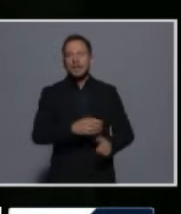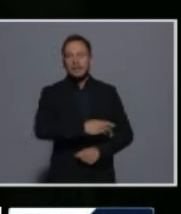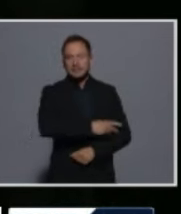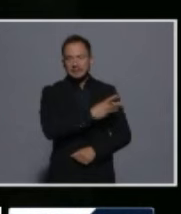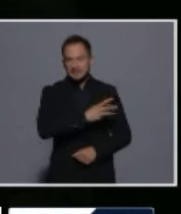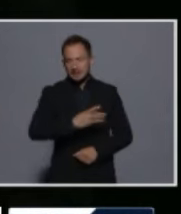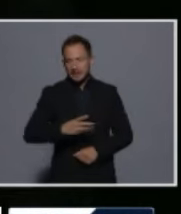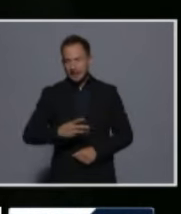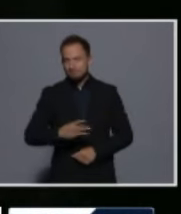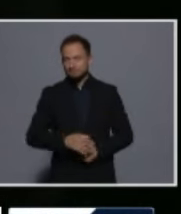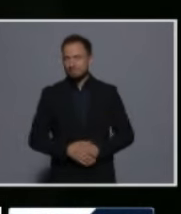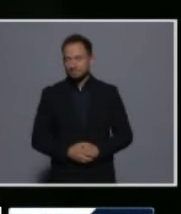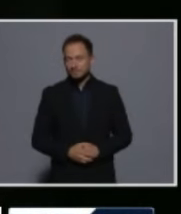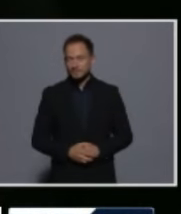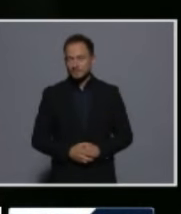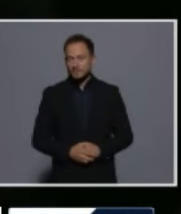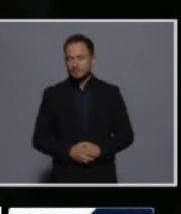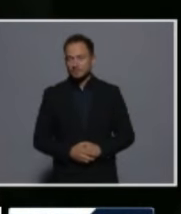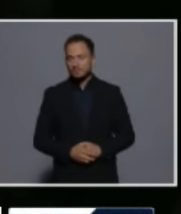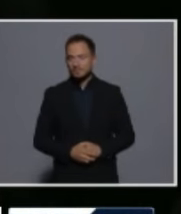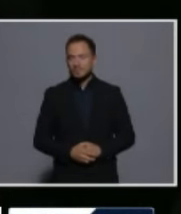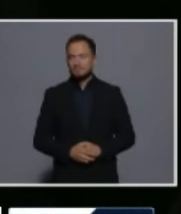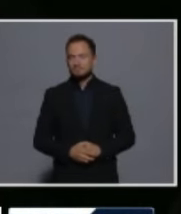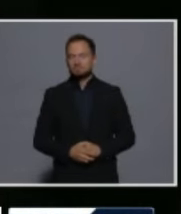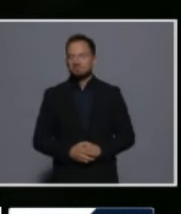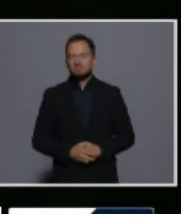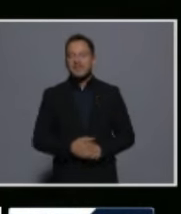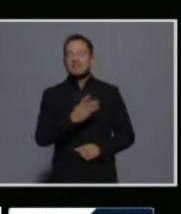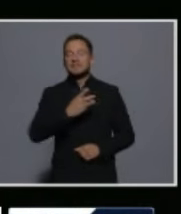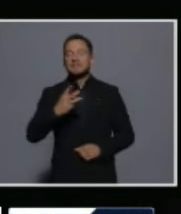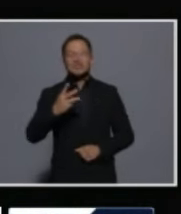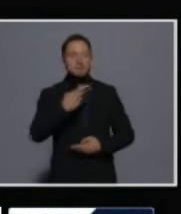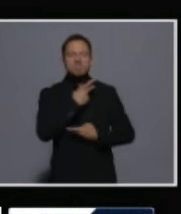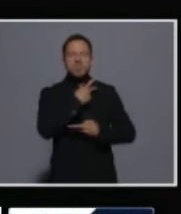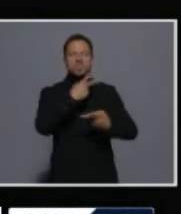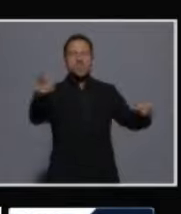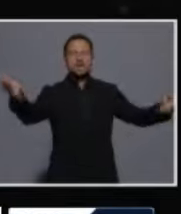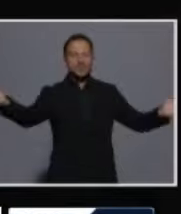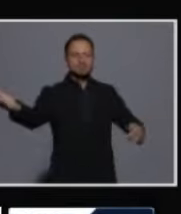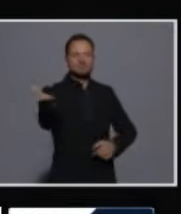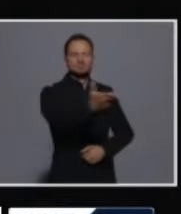Και αυτός εδώ είναι ο δικός σας ΣΥΡΙΖΑ.